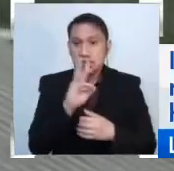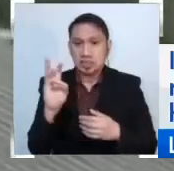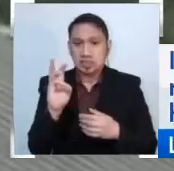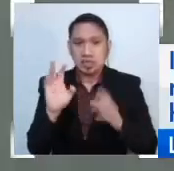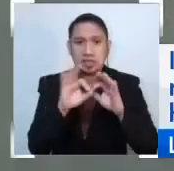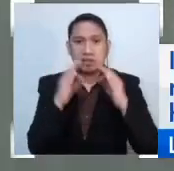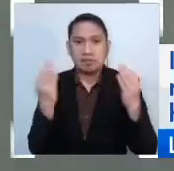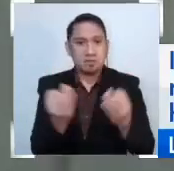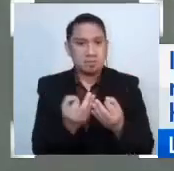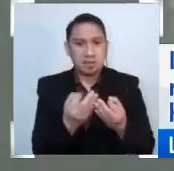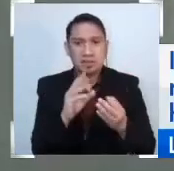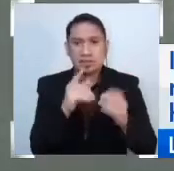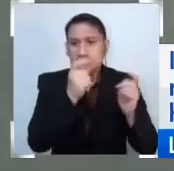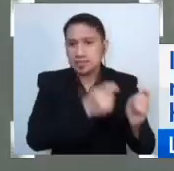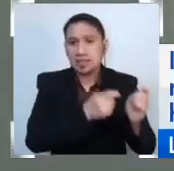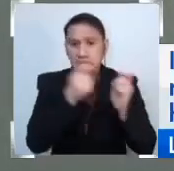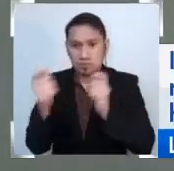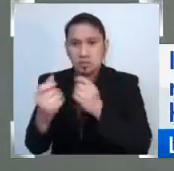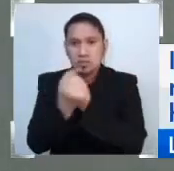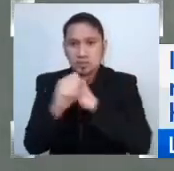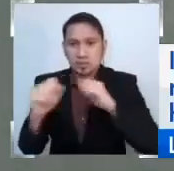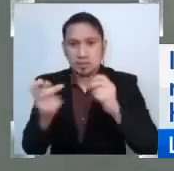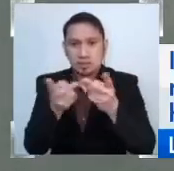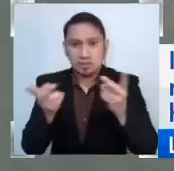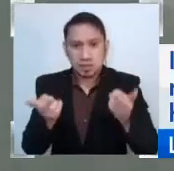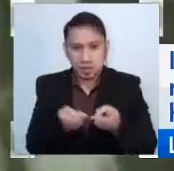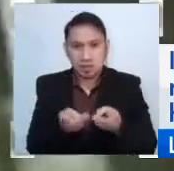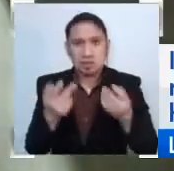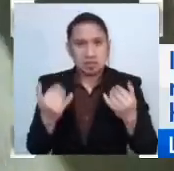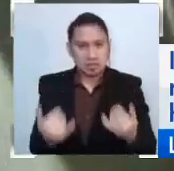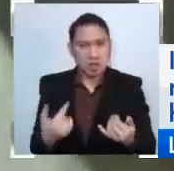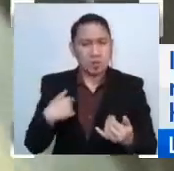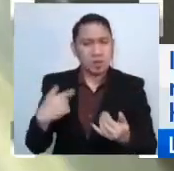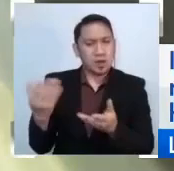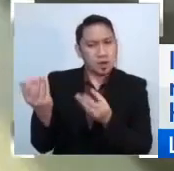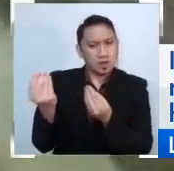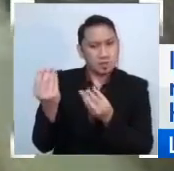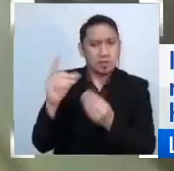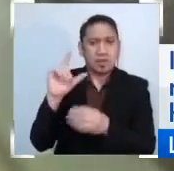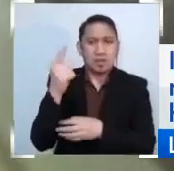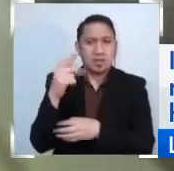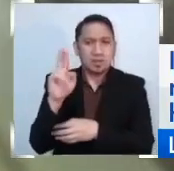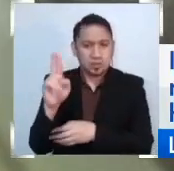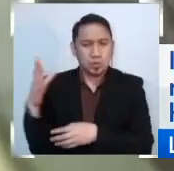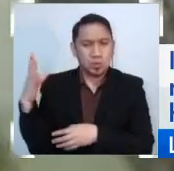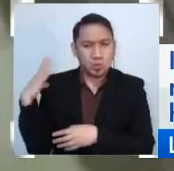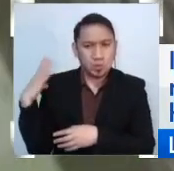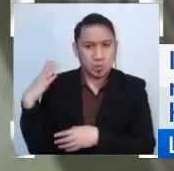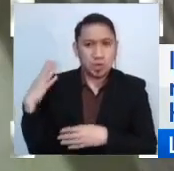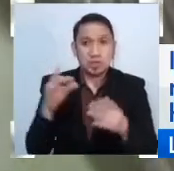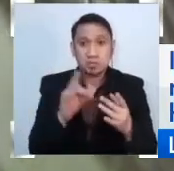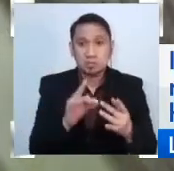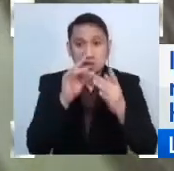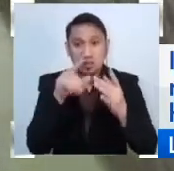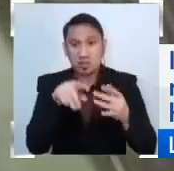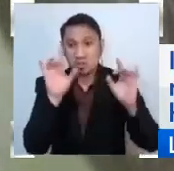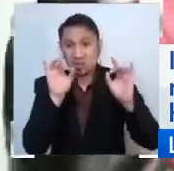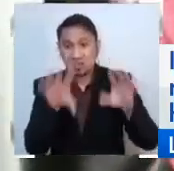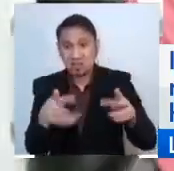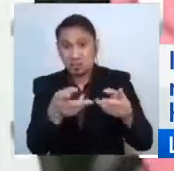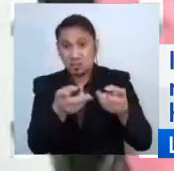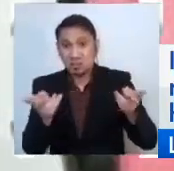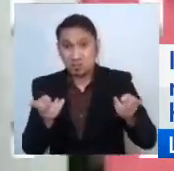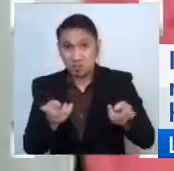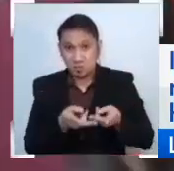inilikas. Nakaantabay tayo sa lokal na pamahalaan kung anong sitwasyon lalo na sa mga kritikal na lugar na nasa mga pangpang. Dito